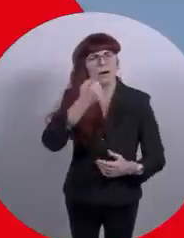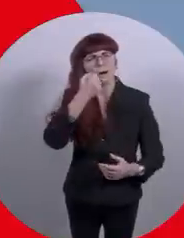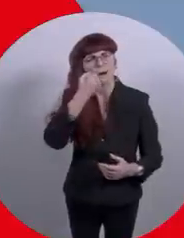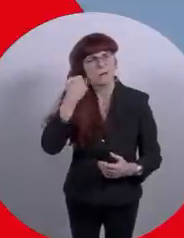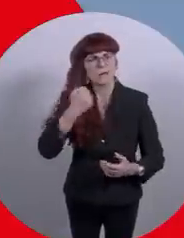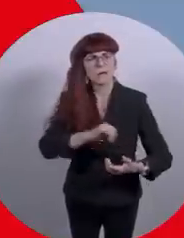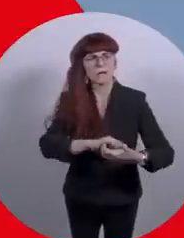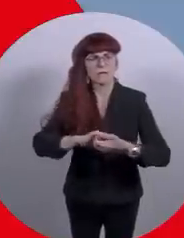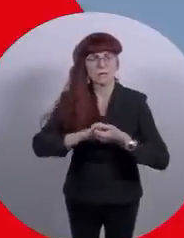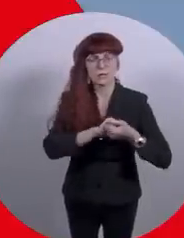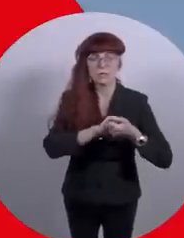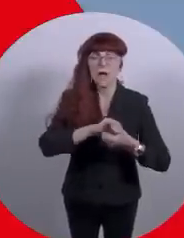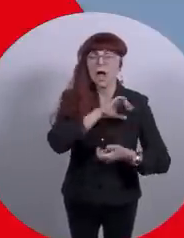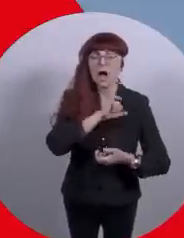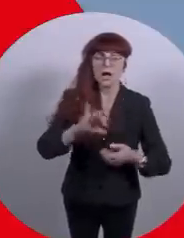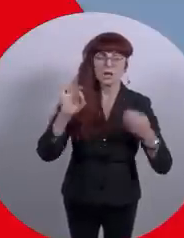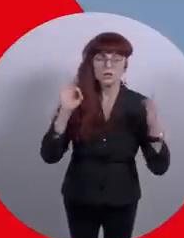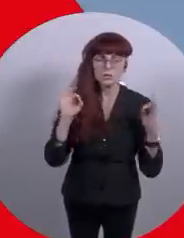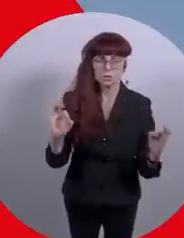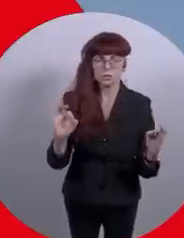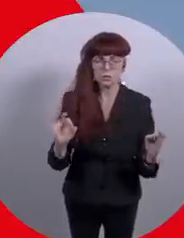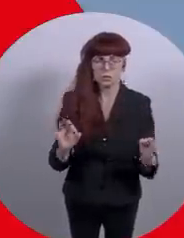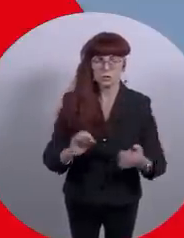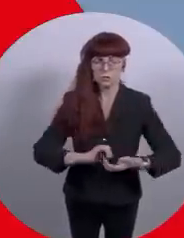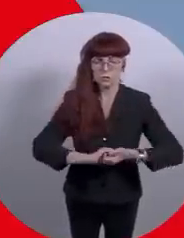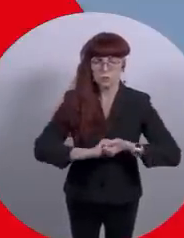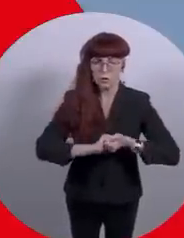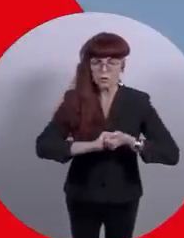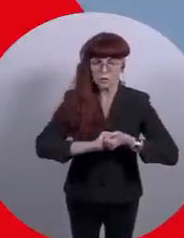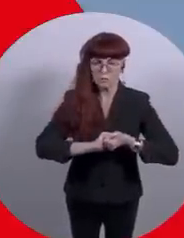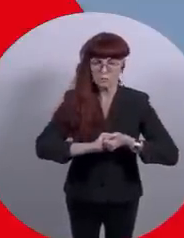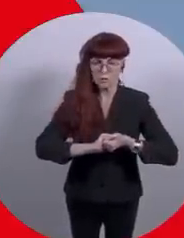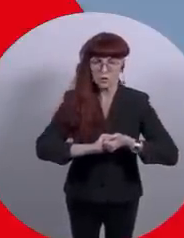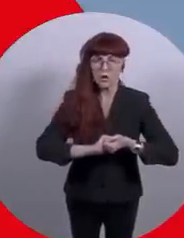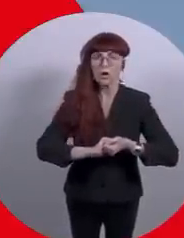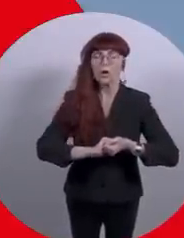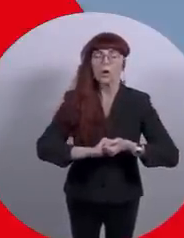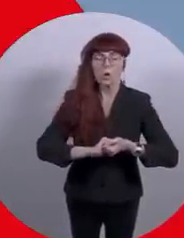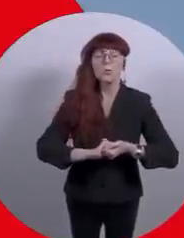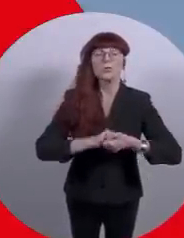gute Freundschaft und das wichtigste heute